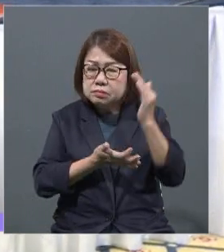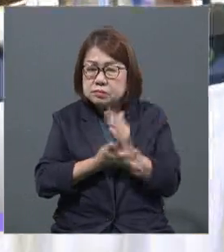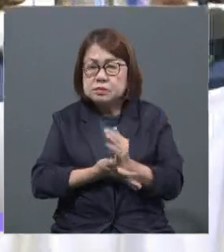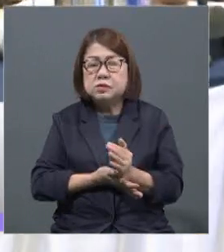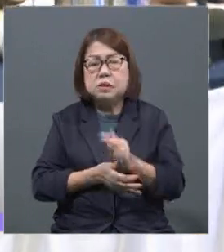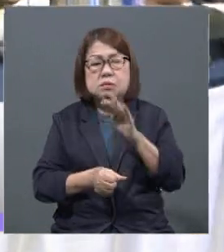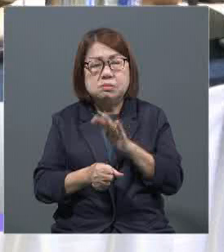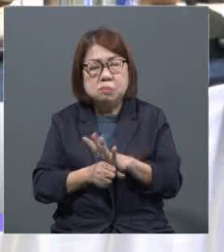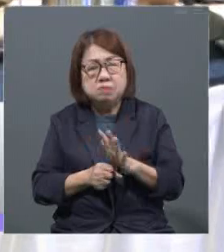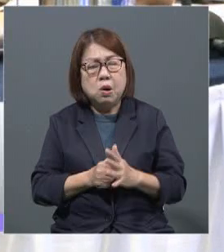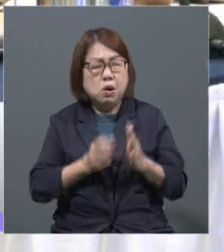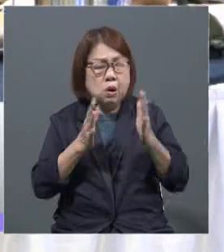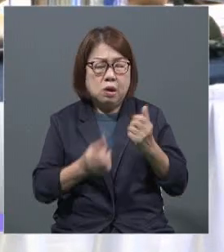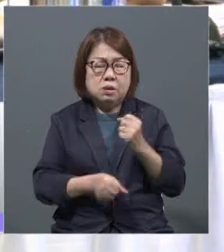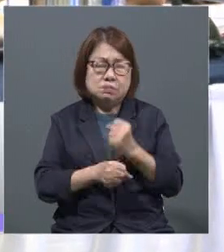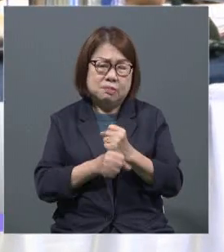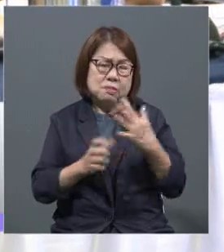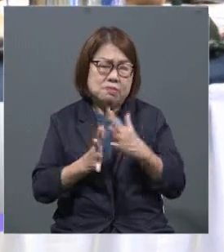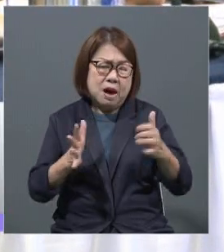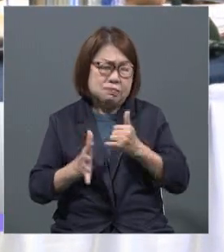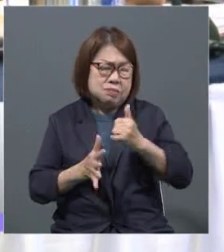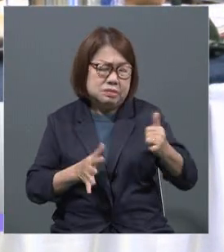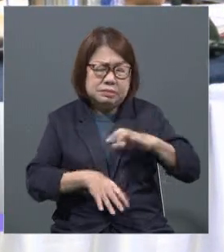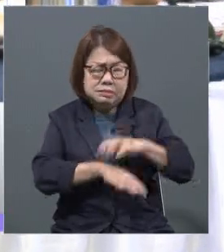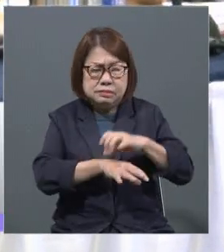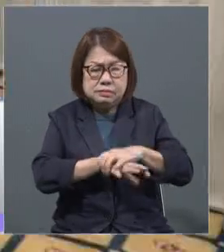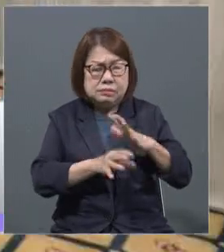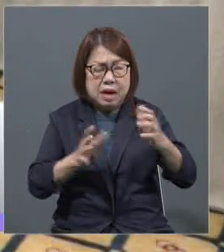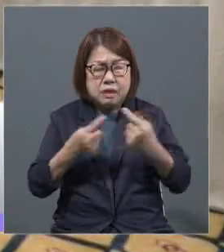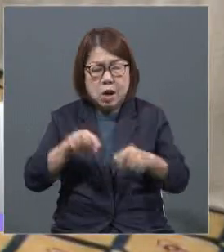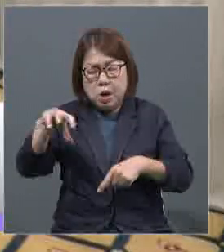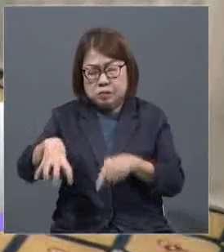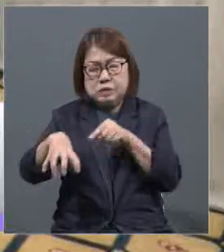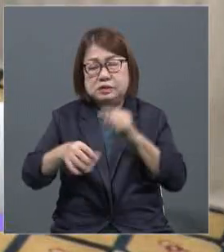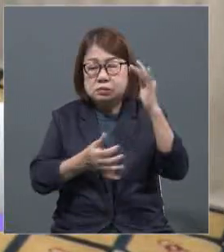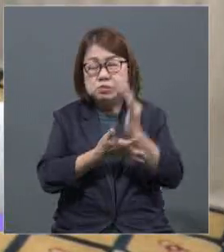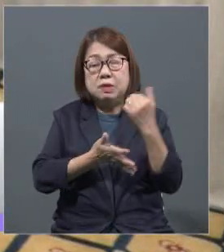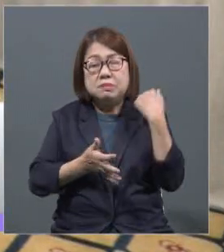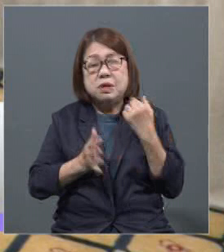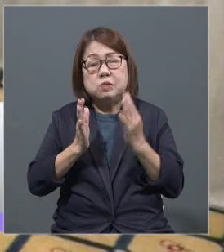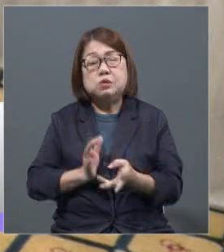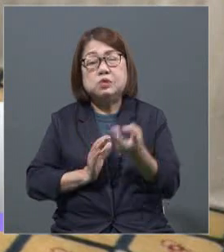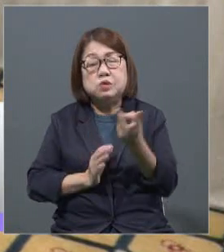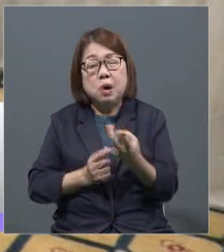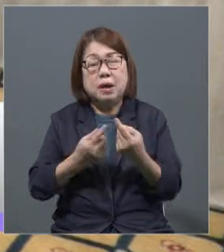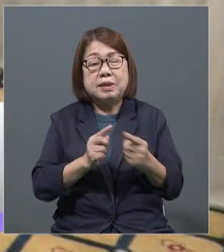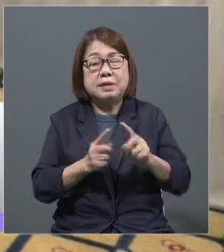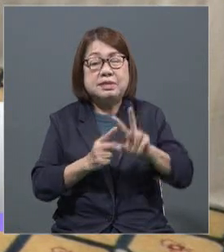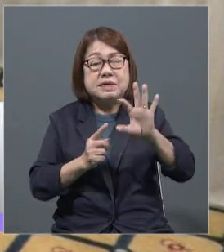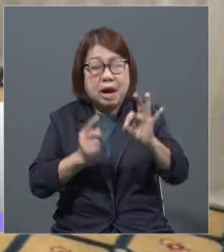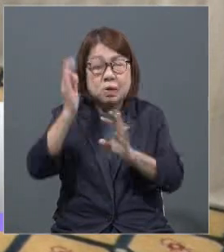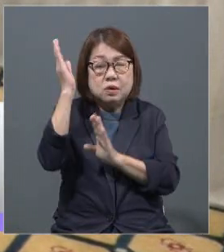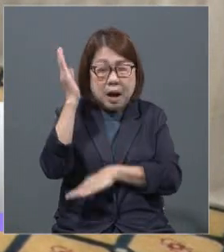ปริมาณงานหรือว่าปริมาณคดีในแต่ละสถานีตำรวจแล้วก็ในส่วนของตำรวจภูธรภาค 9ภาคใต้นะฮะขอให้